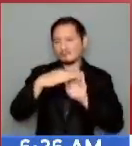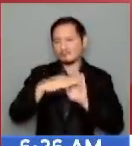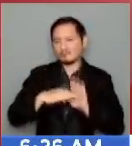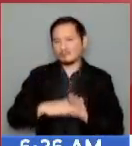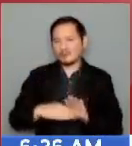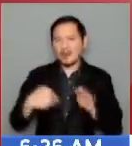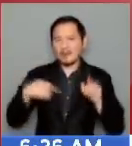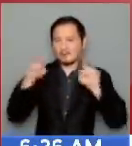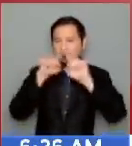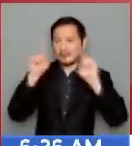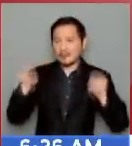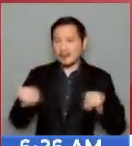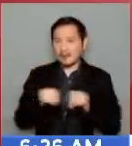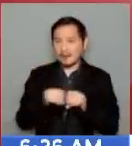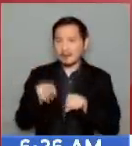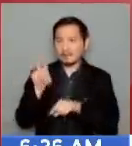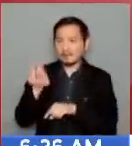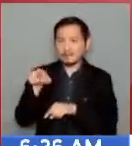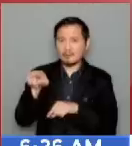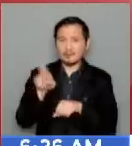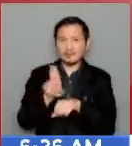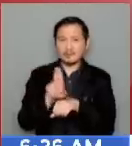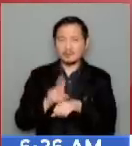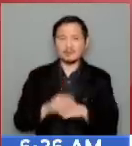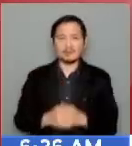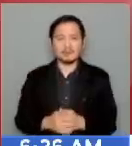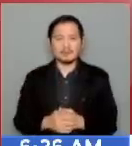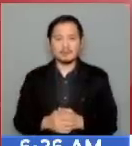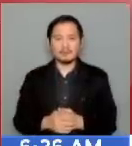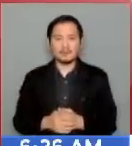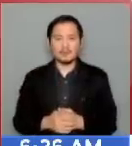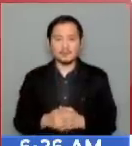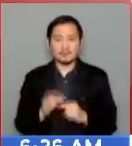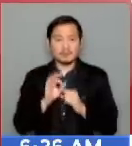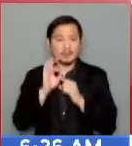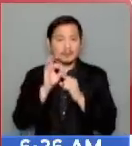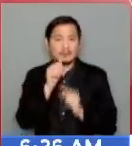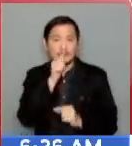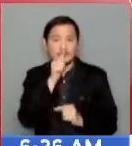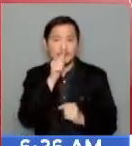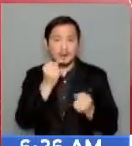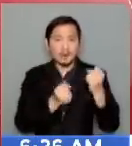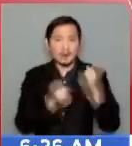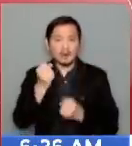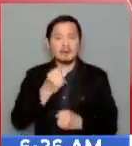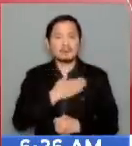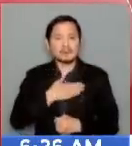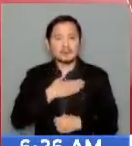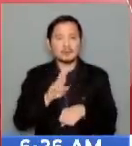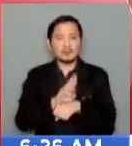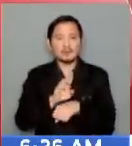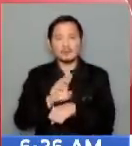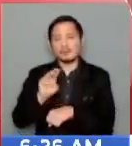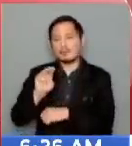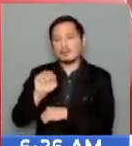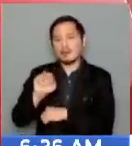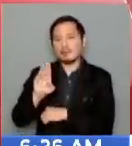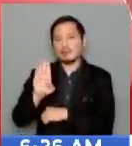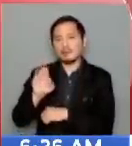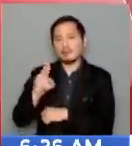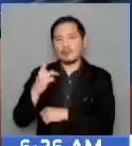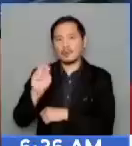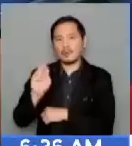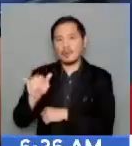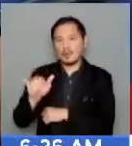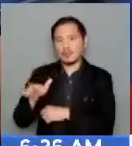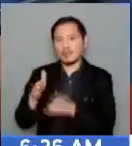gamitin ng mga kababayan natin, lalo yung may mga privado sasakyan, yung ating po mga mabuhay lanes. Apo. Sir, sa sa pagtatayaan natin, mga ilang